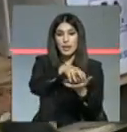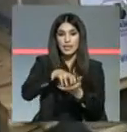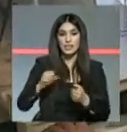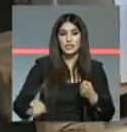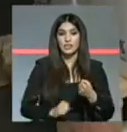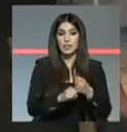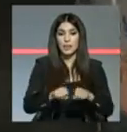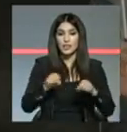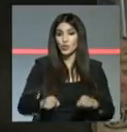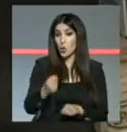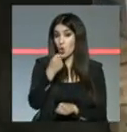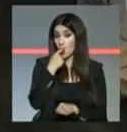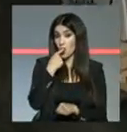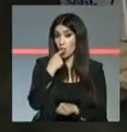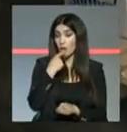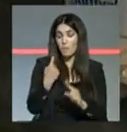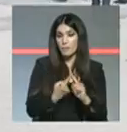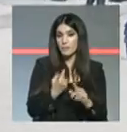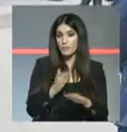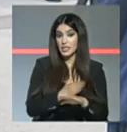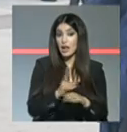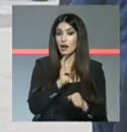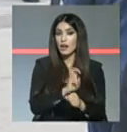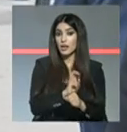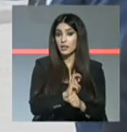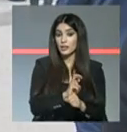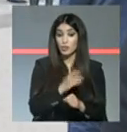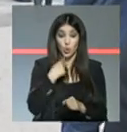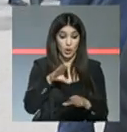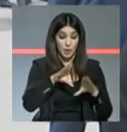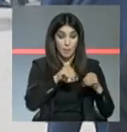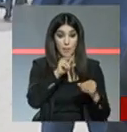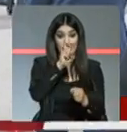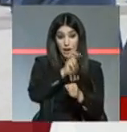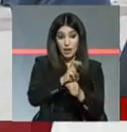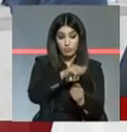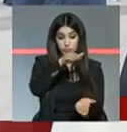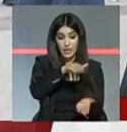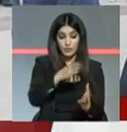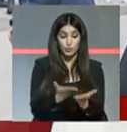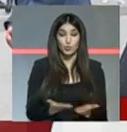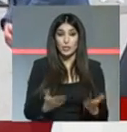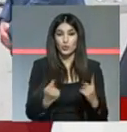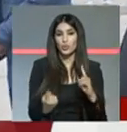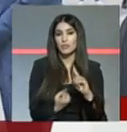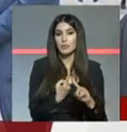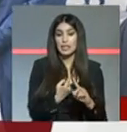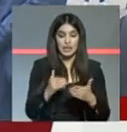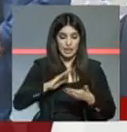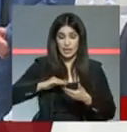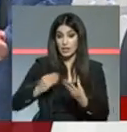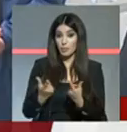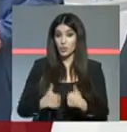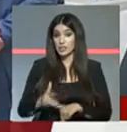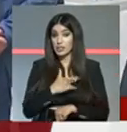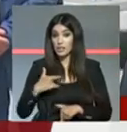للصيدلية المركزية أعدت للغرض. بالنسبة للتخزين يصير في ظروف استثنائية، وقع تنسيق مع وزارة